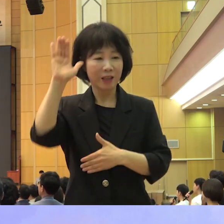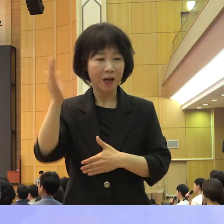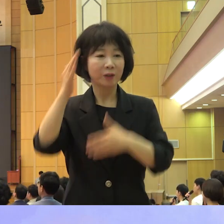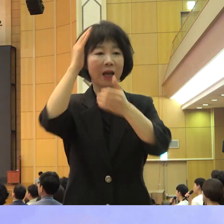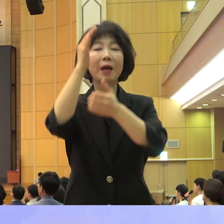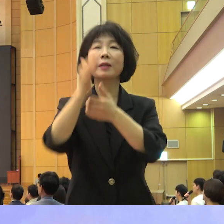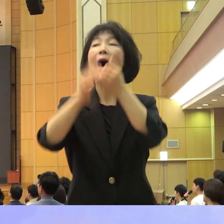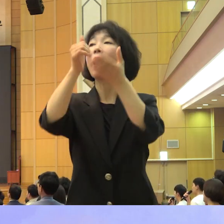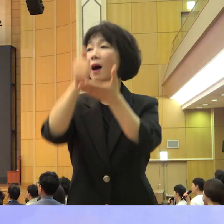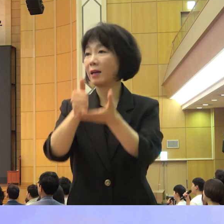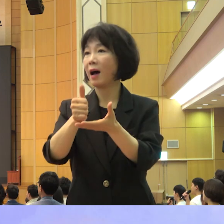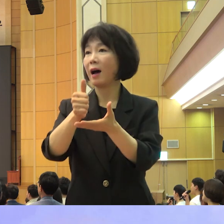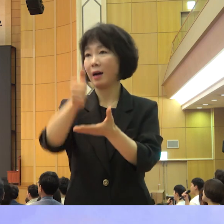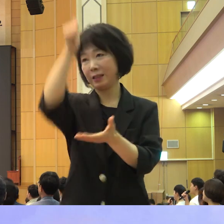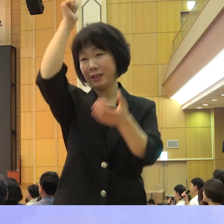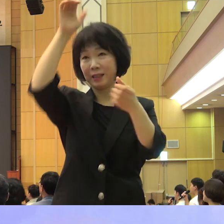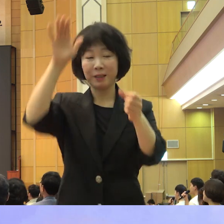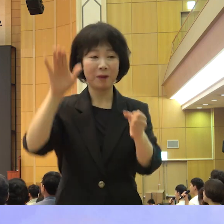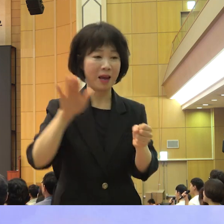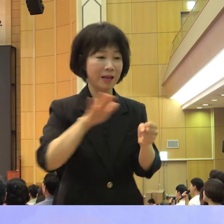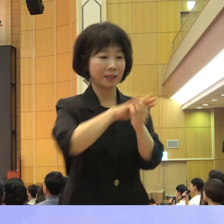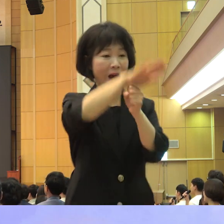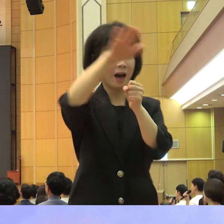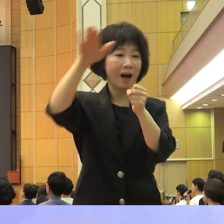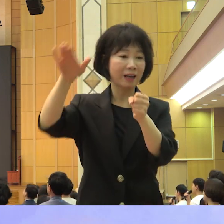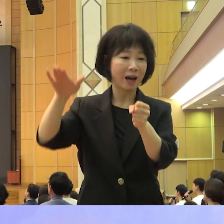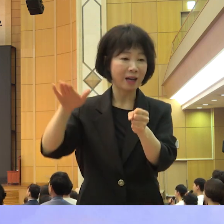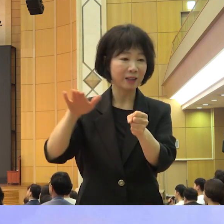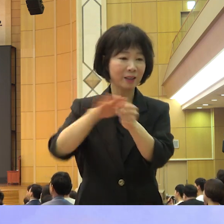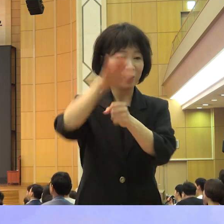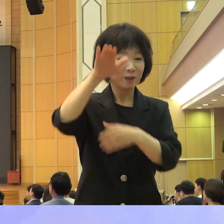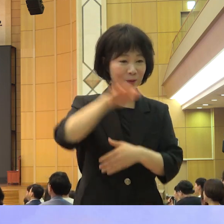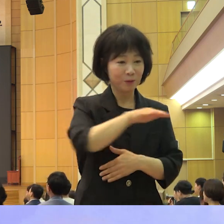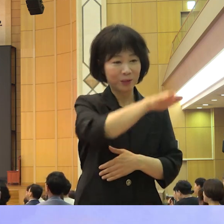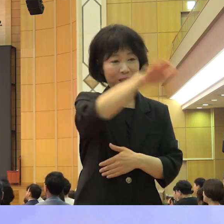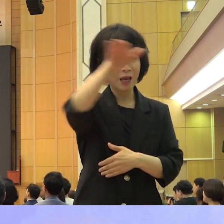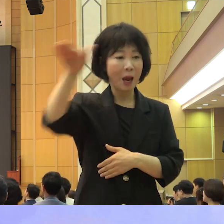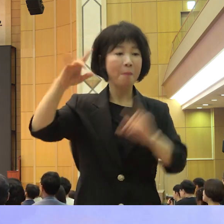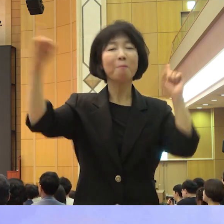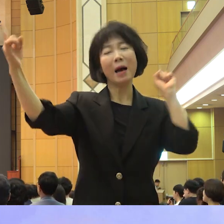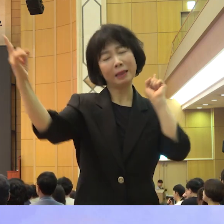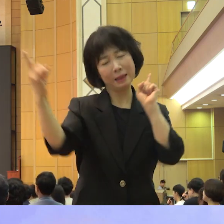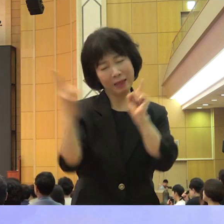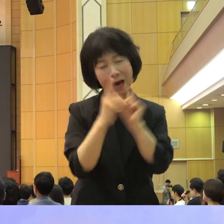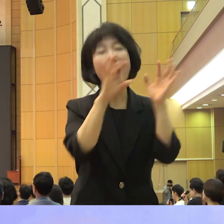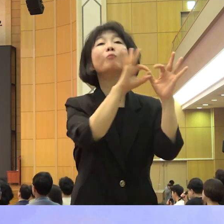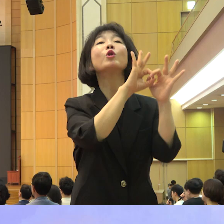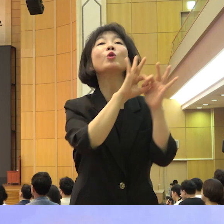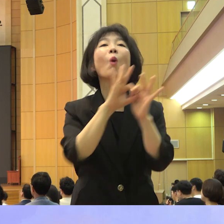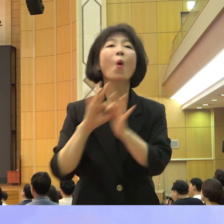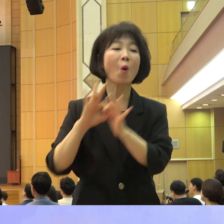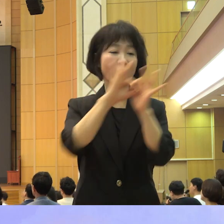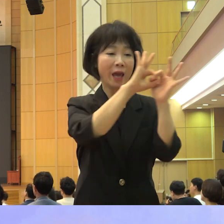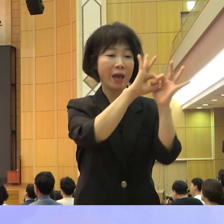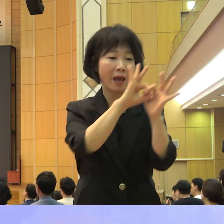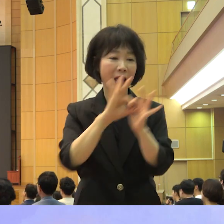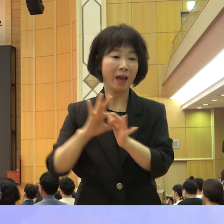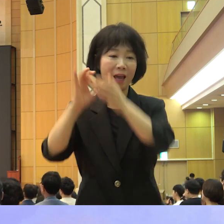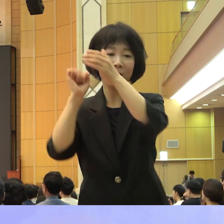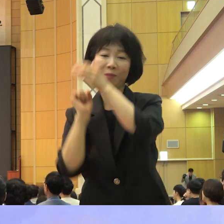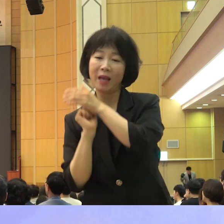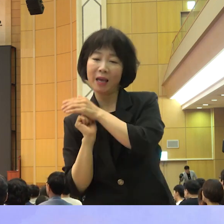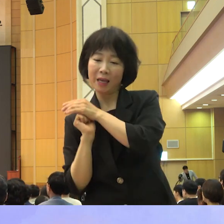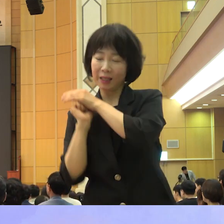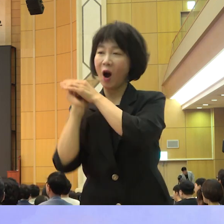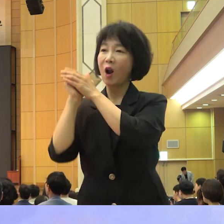태초부터 시작된 하나님의 사랑은 우리의 만남을 통해